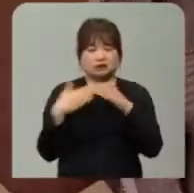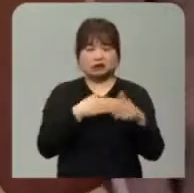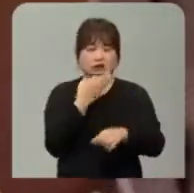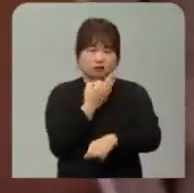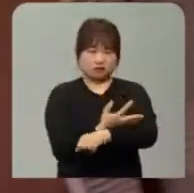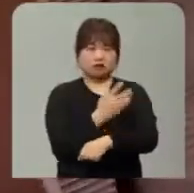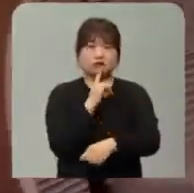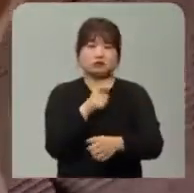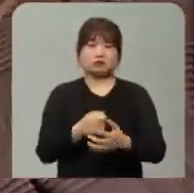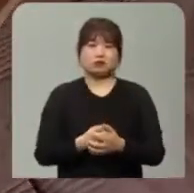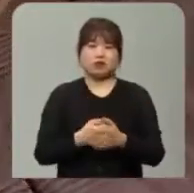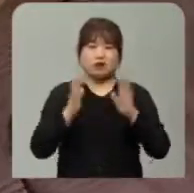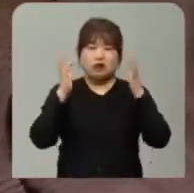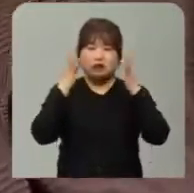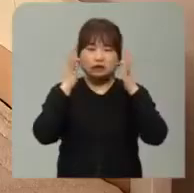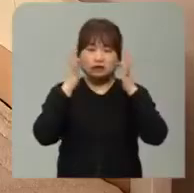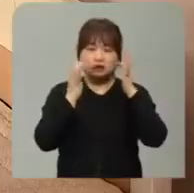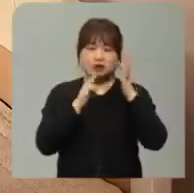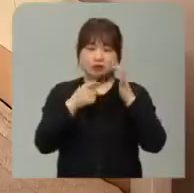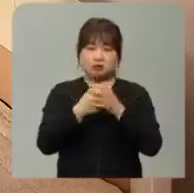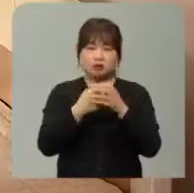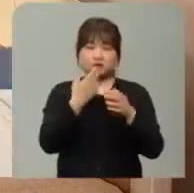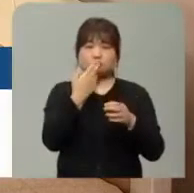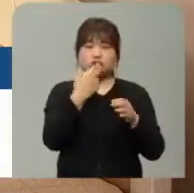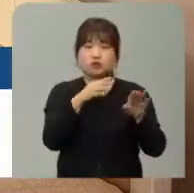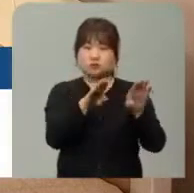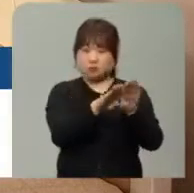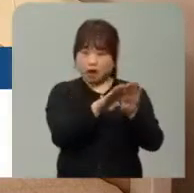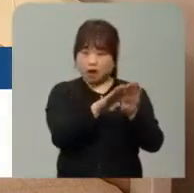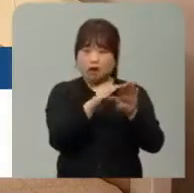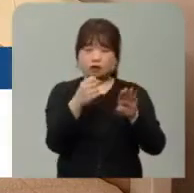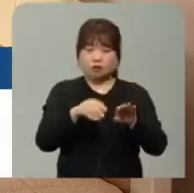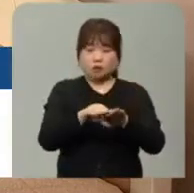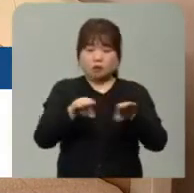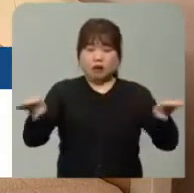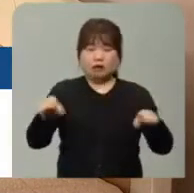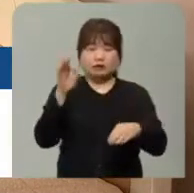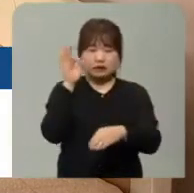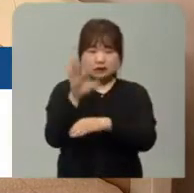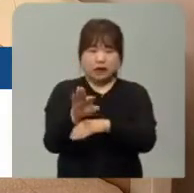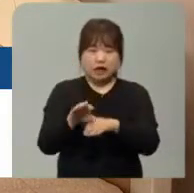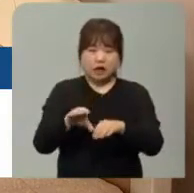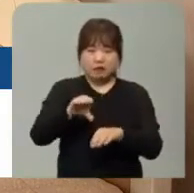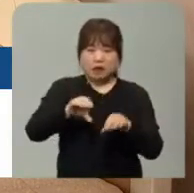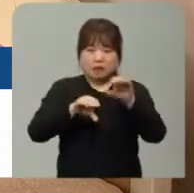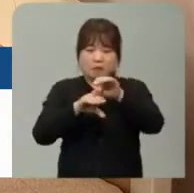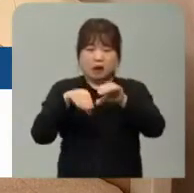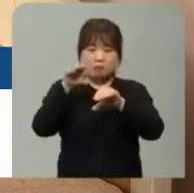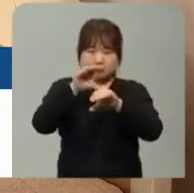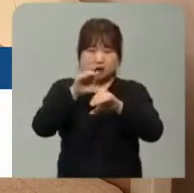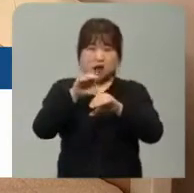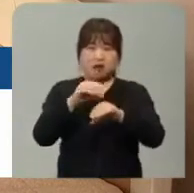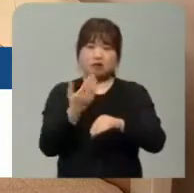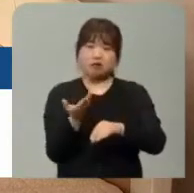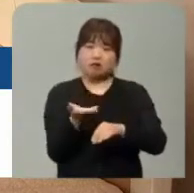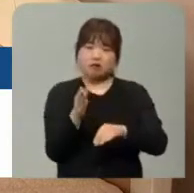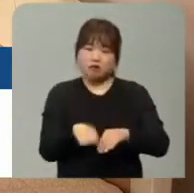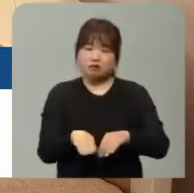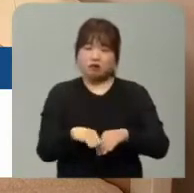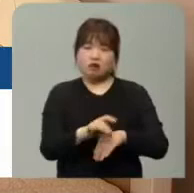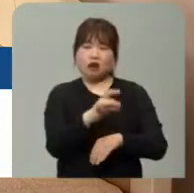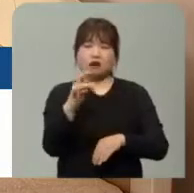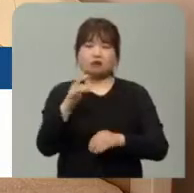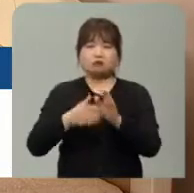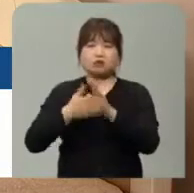말합니다. 시끄럽다 그래서 유리창도 닫고 매트도 사서 깔고 그렇게 했는데도 간간이 저기